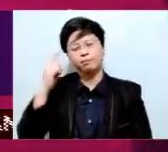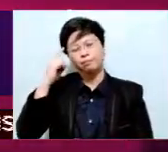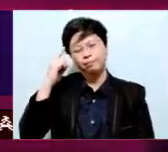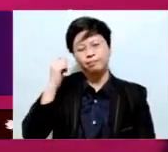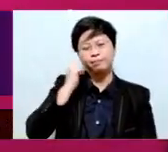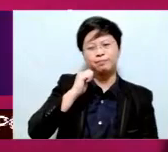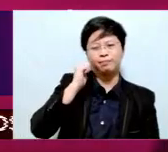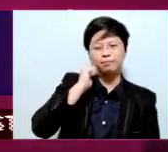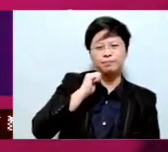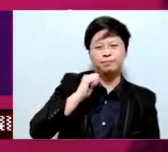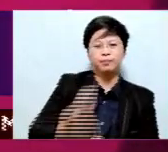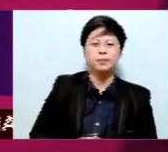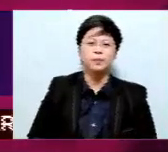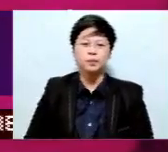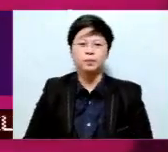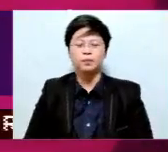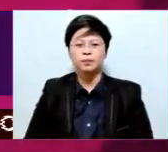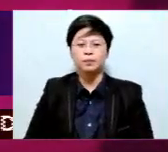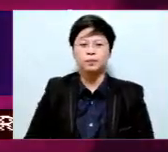Love Bug,